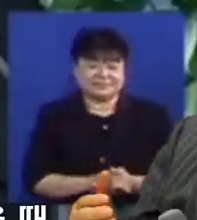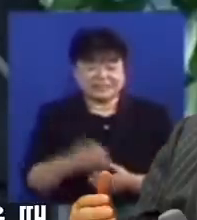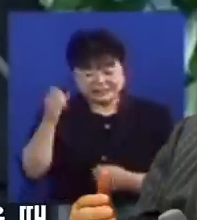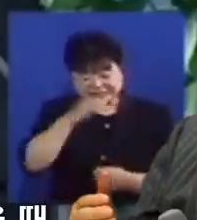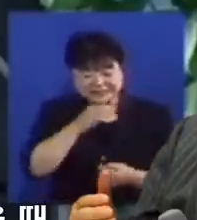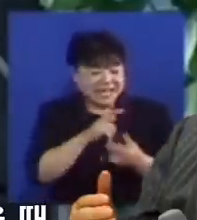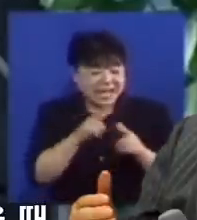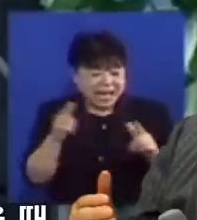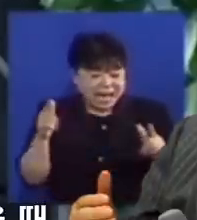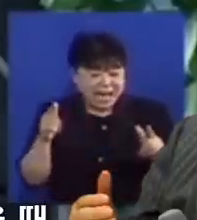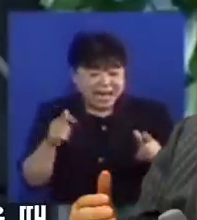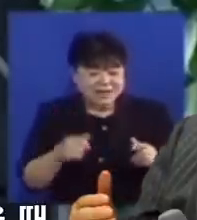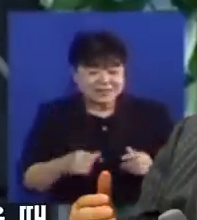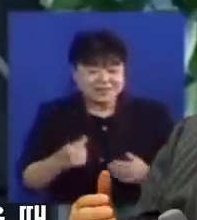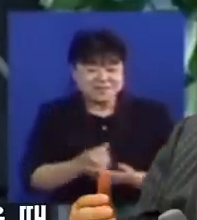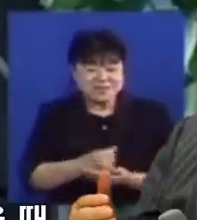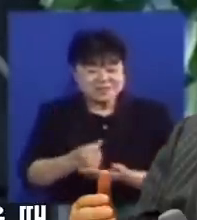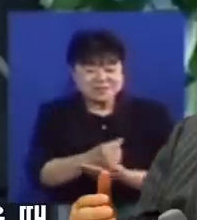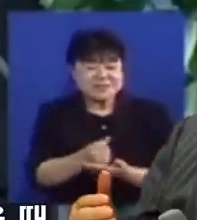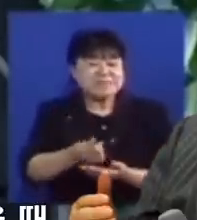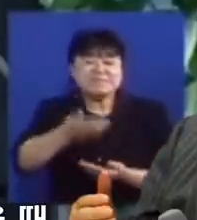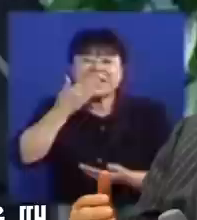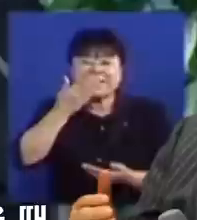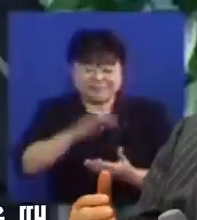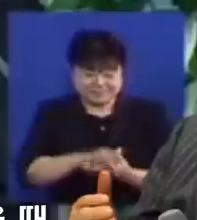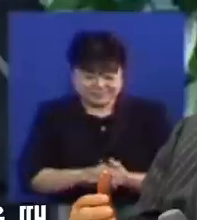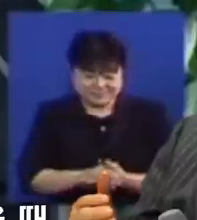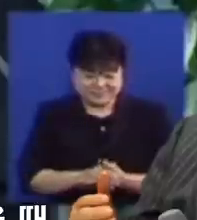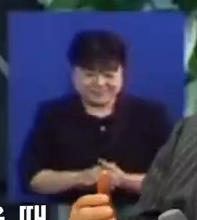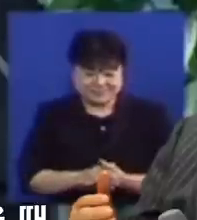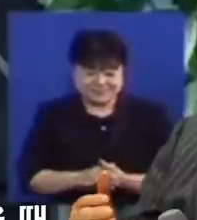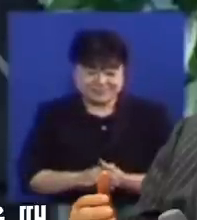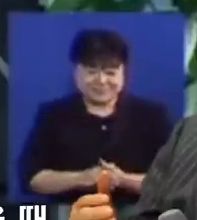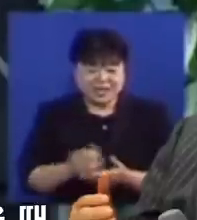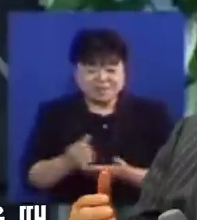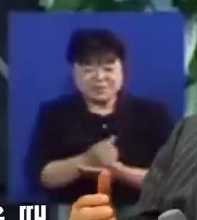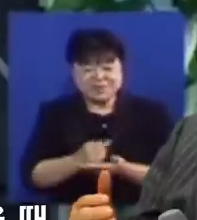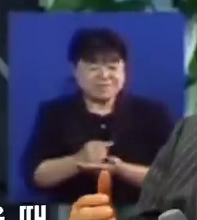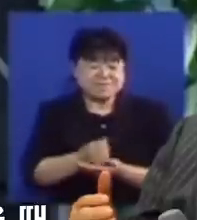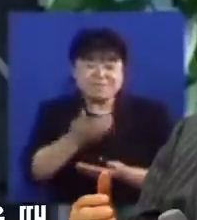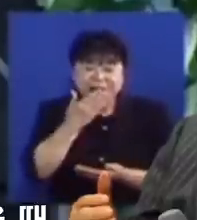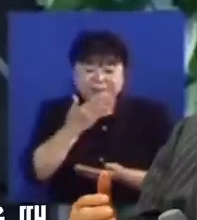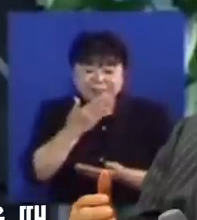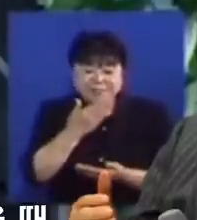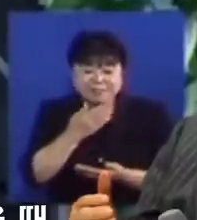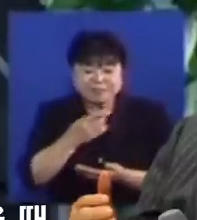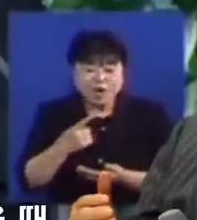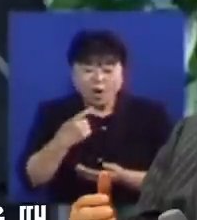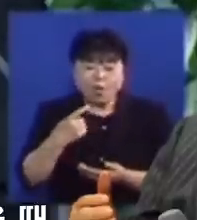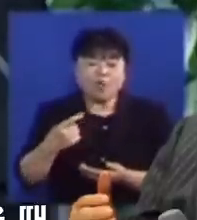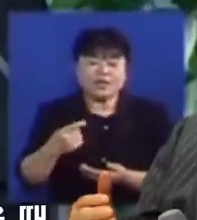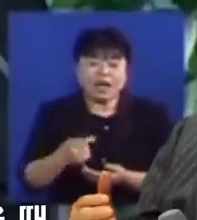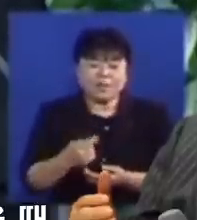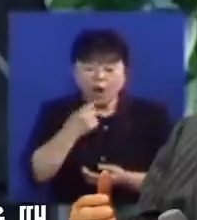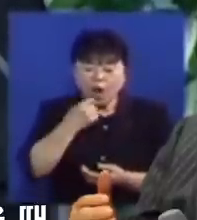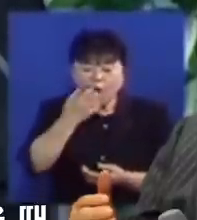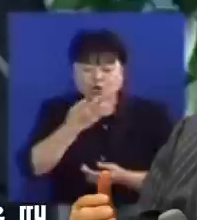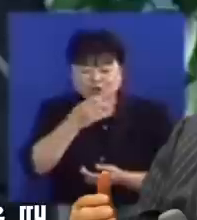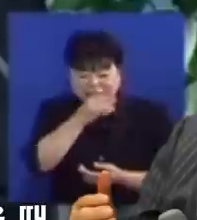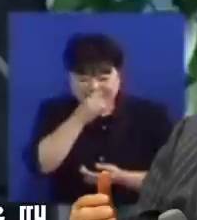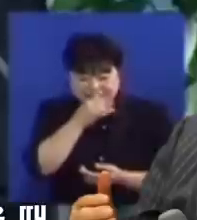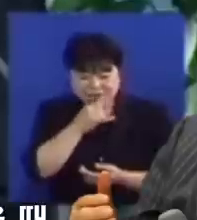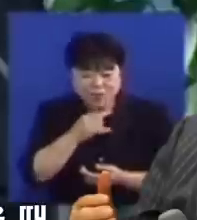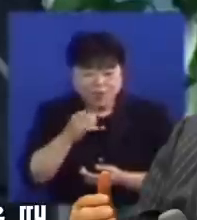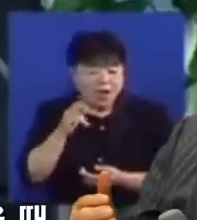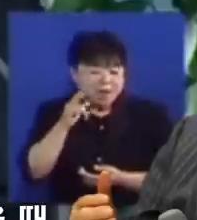그냥 인생이 아니라 비빔밥 인생인 것입니다. 우리가 비빔밥에 보면 콩나물도 있고 고추장도 있고